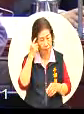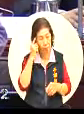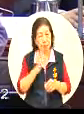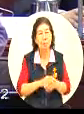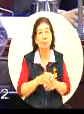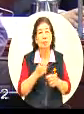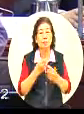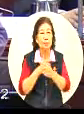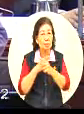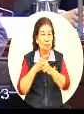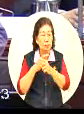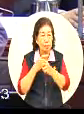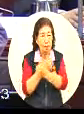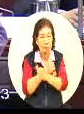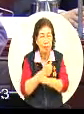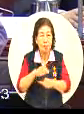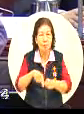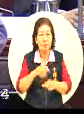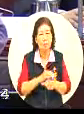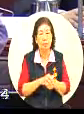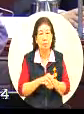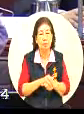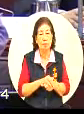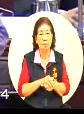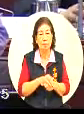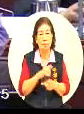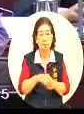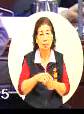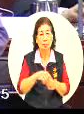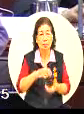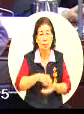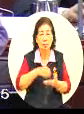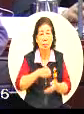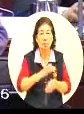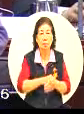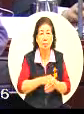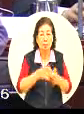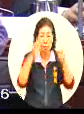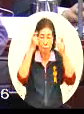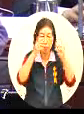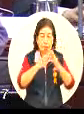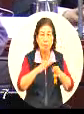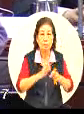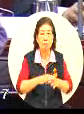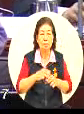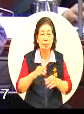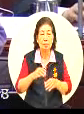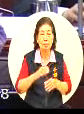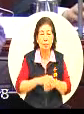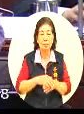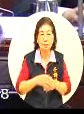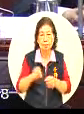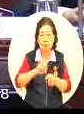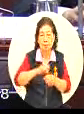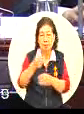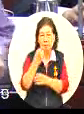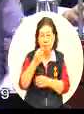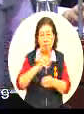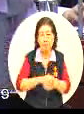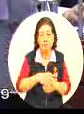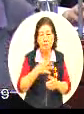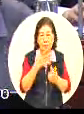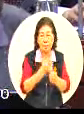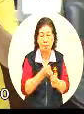以陈议员所关心的这个部分啊，我们高雄市我们会加强取缔来维护市民的安全。谢